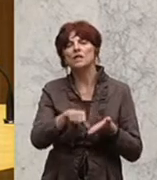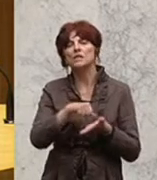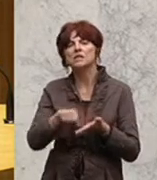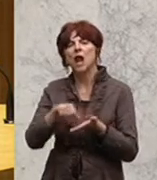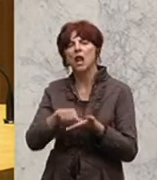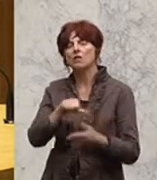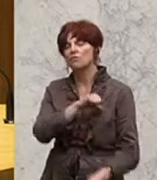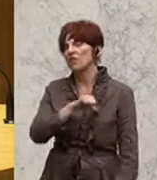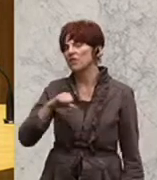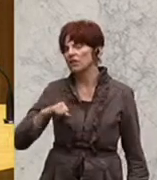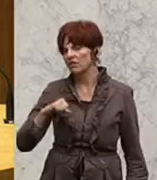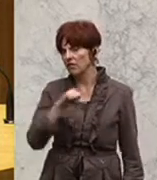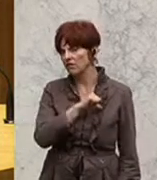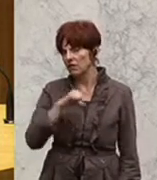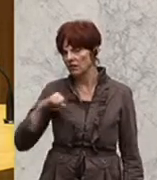Die Ausgleichszulagen,